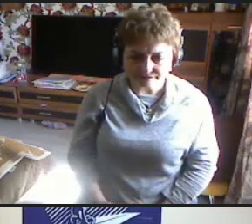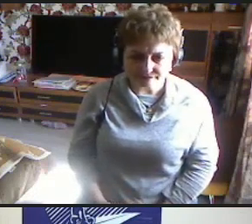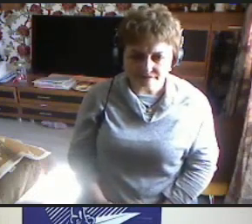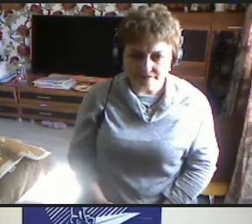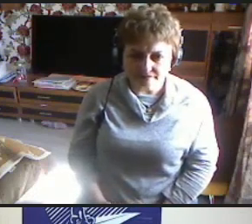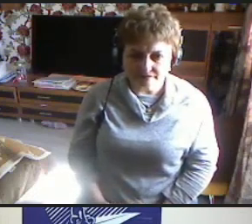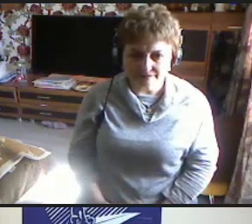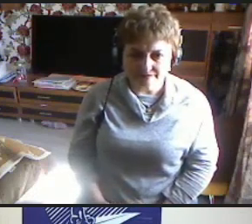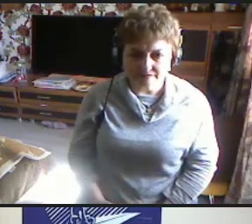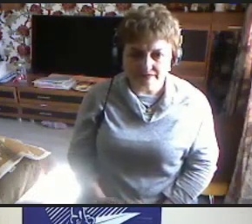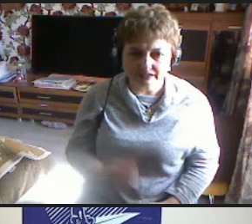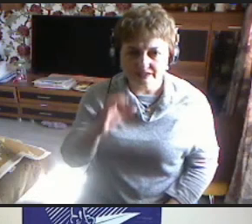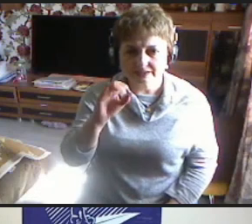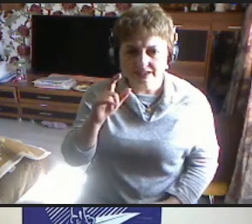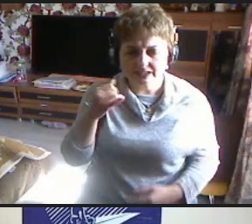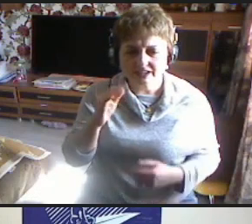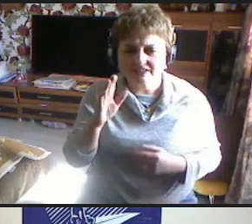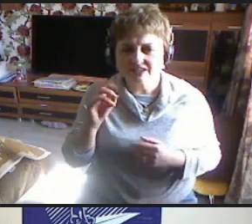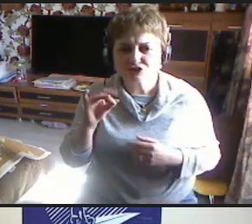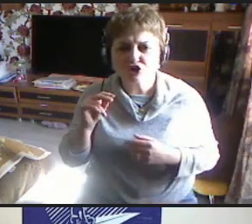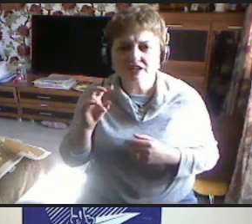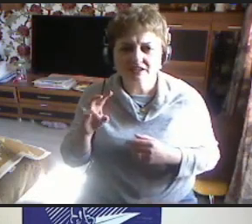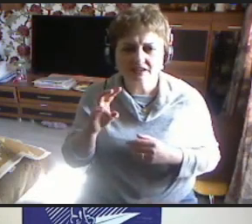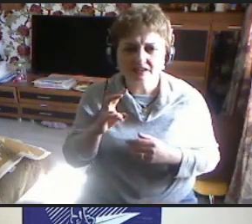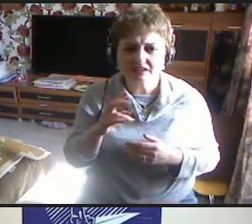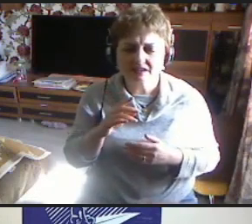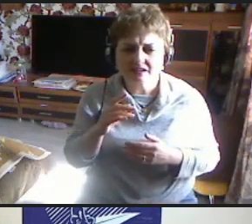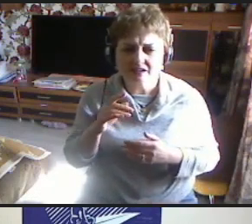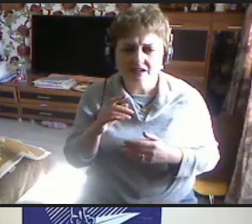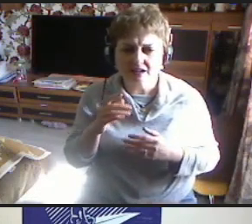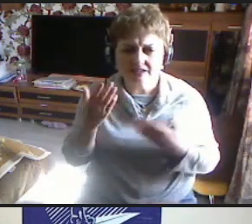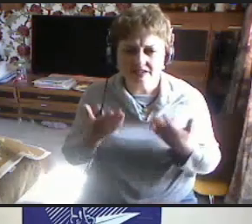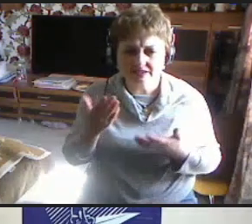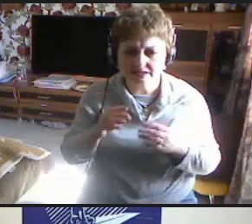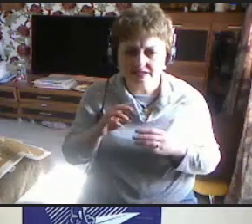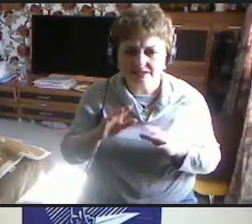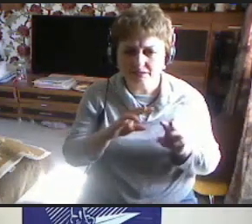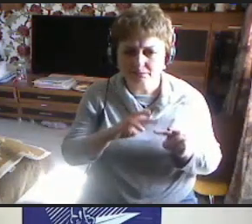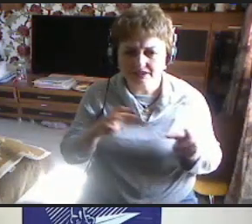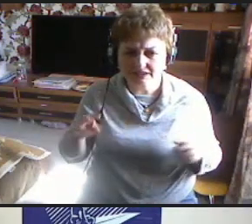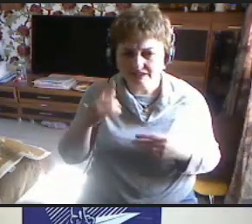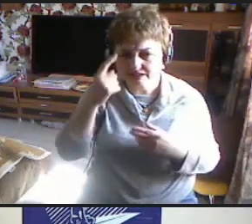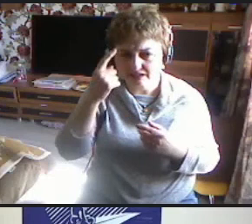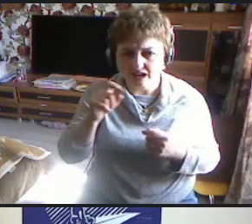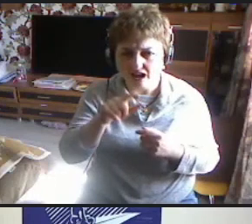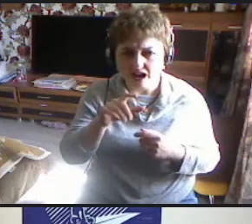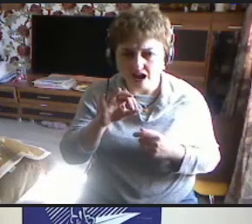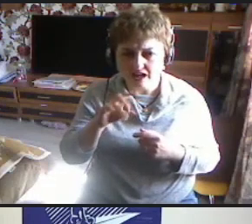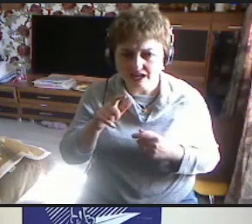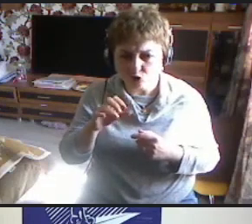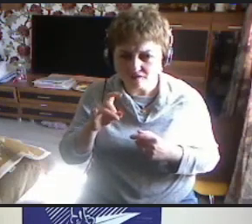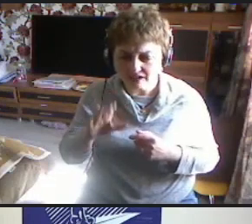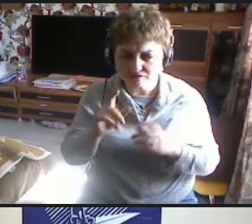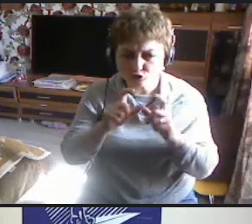Сергей Верещагин, вопрос инклюзии в главах чиновников. Если замминистра образования заявляет, что она олигофрена в школу не допустит, нужна